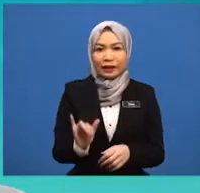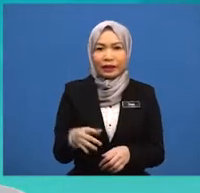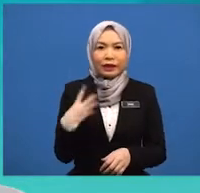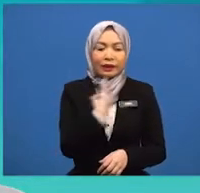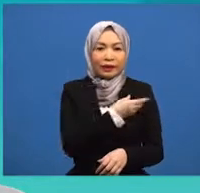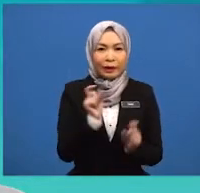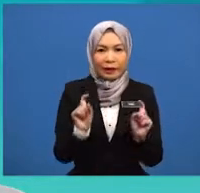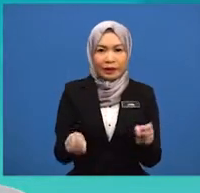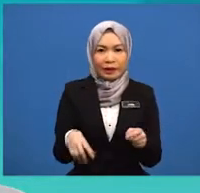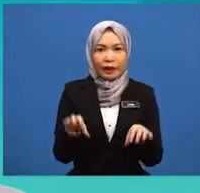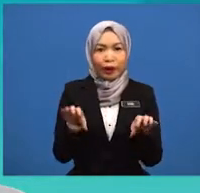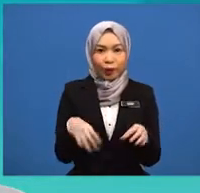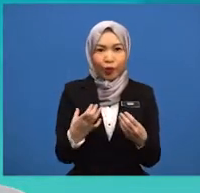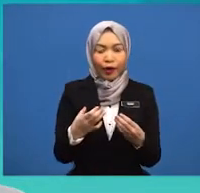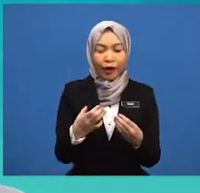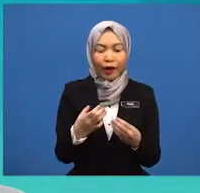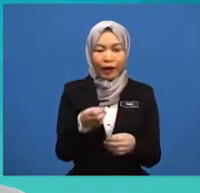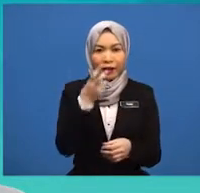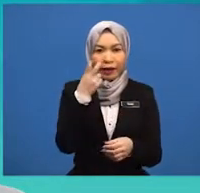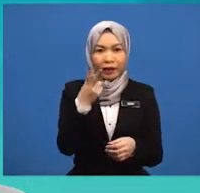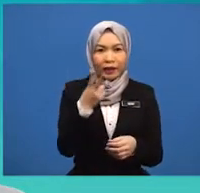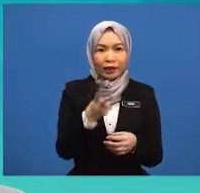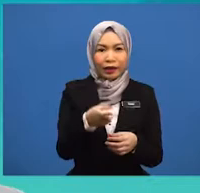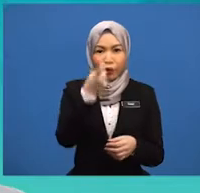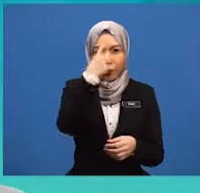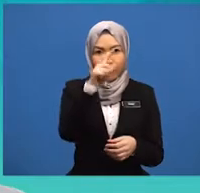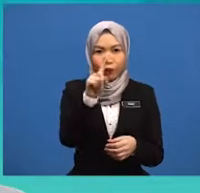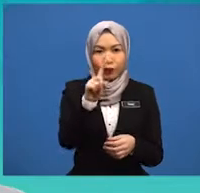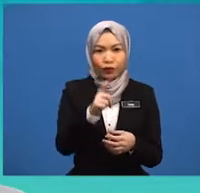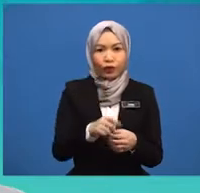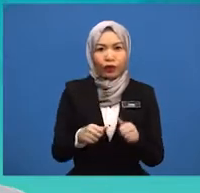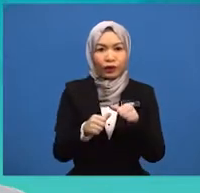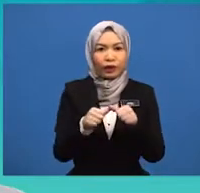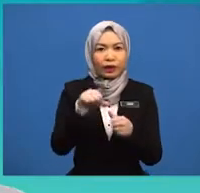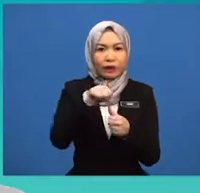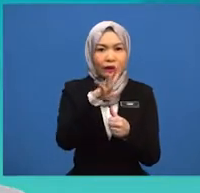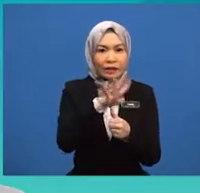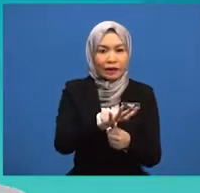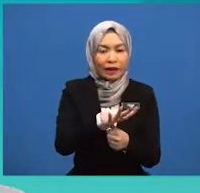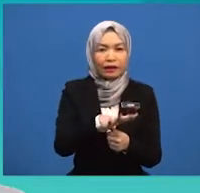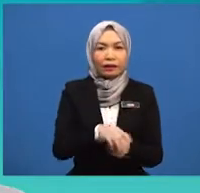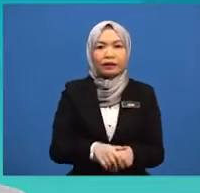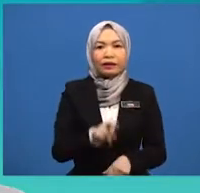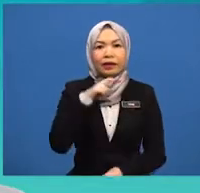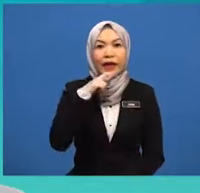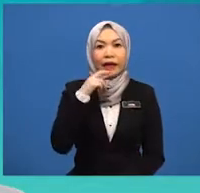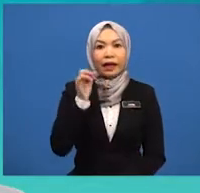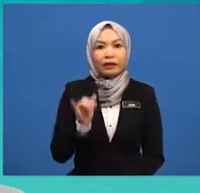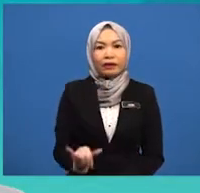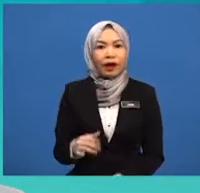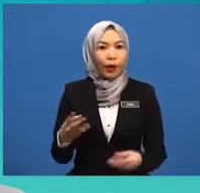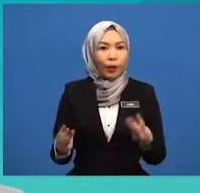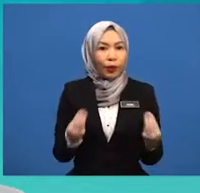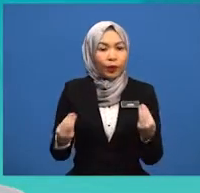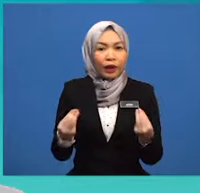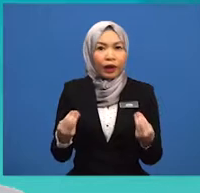perlu membuat semakan semula untuk mengesan sebarang ralat yang mungkin wujud. Dan